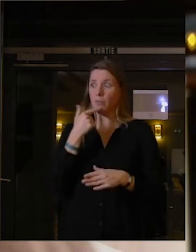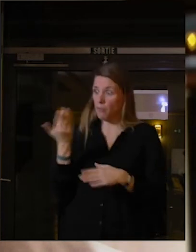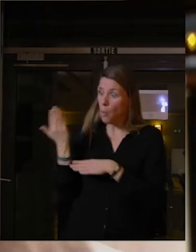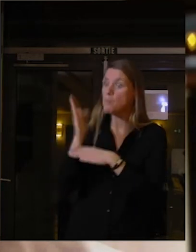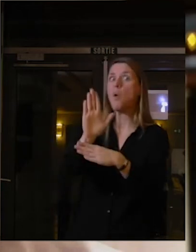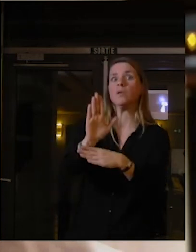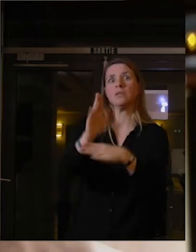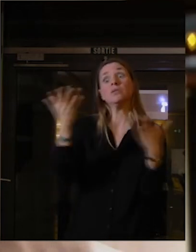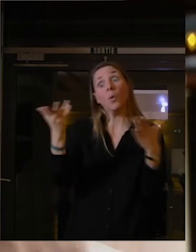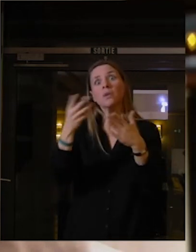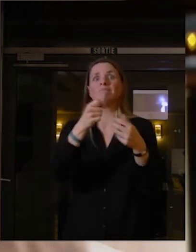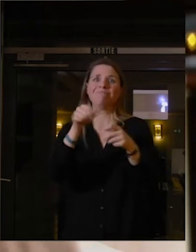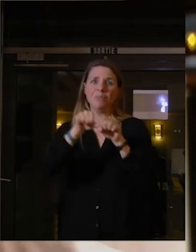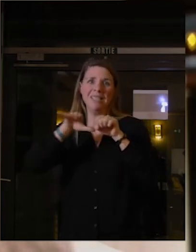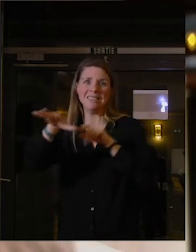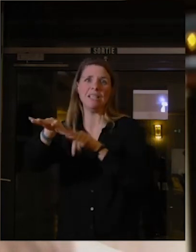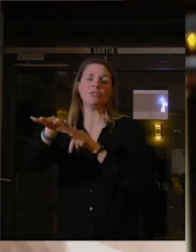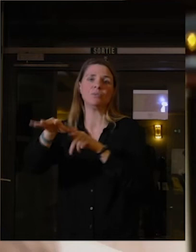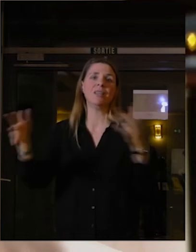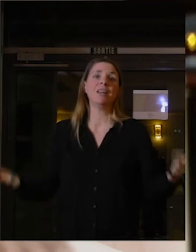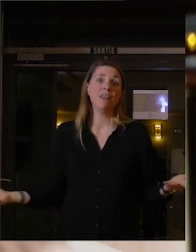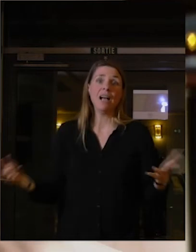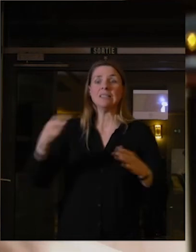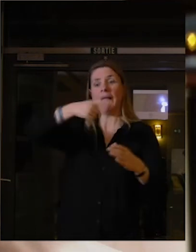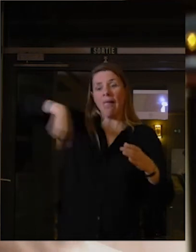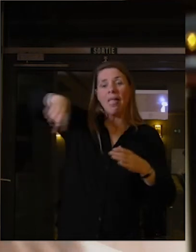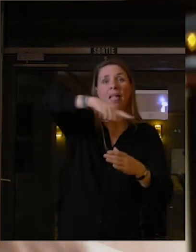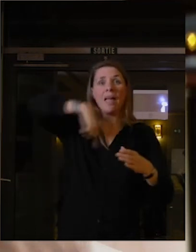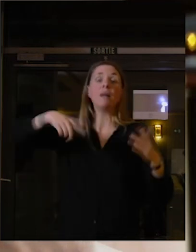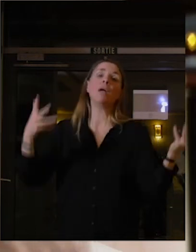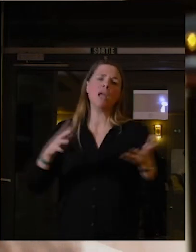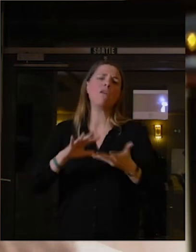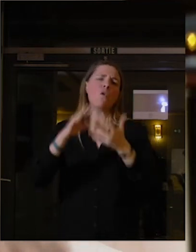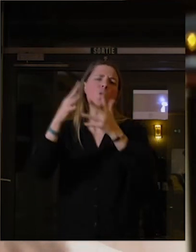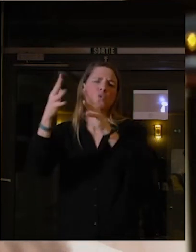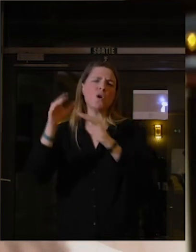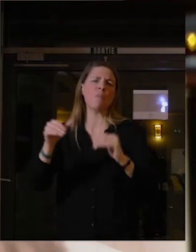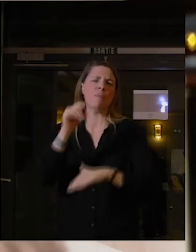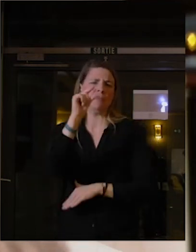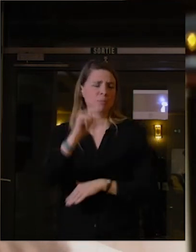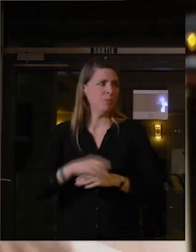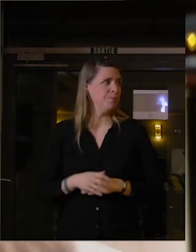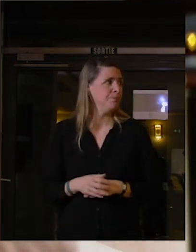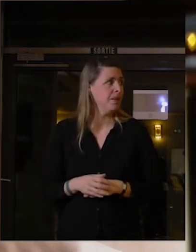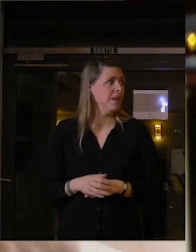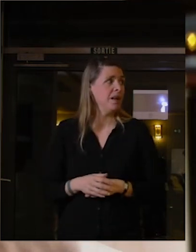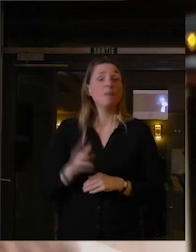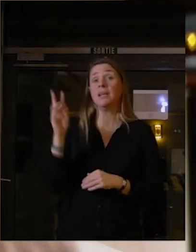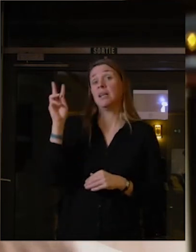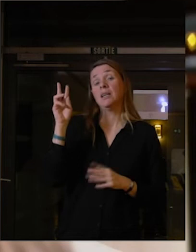par la médiatisation, et on a fait le tour, et ça se mord la queue. Mais ça évolue quand même un peu, mais c'est vraiment des choses qui